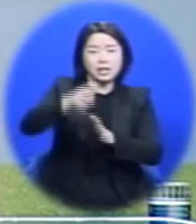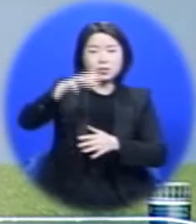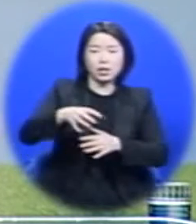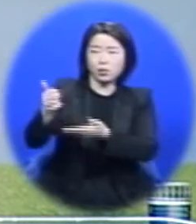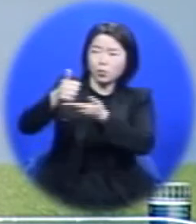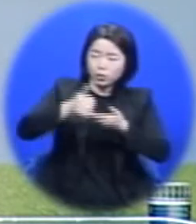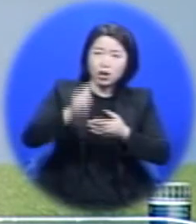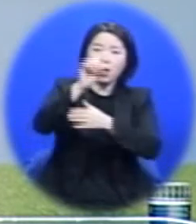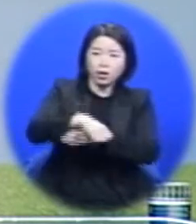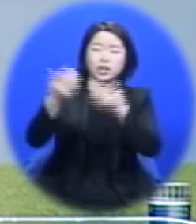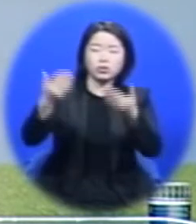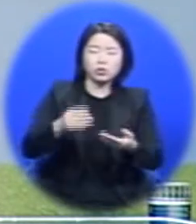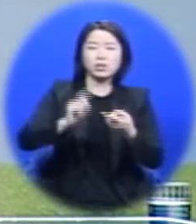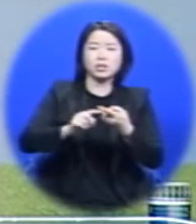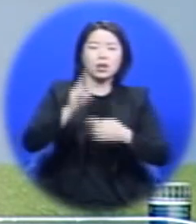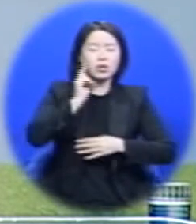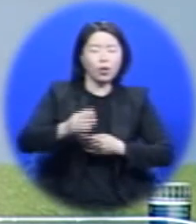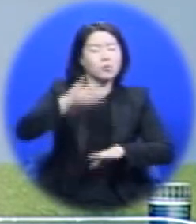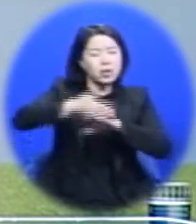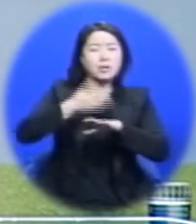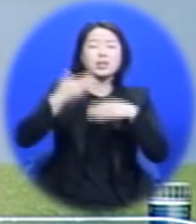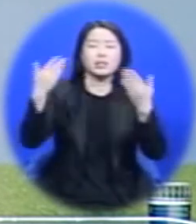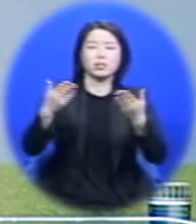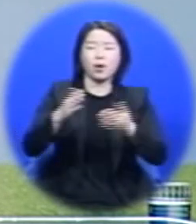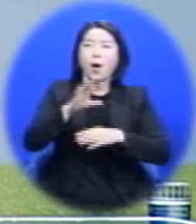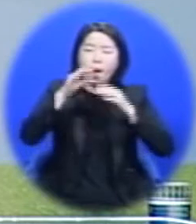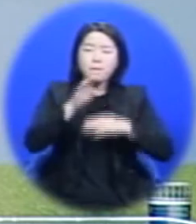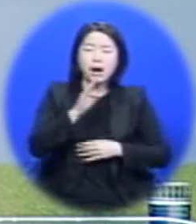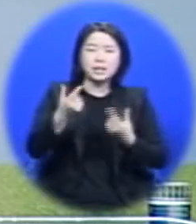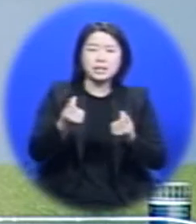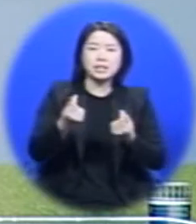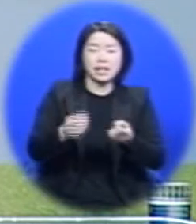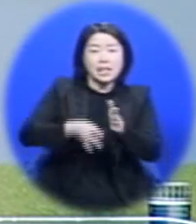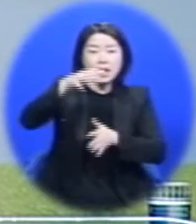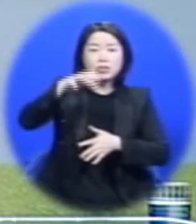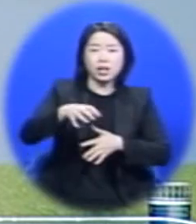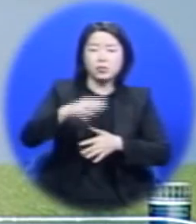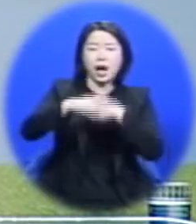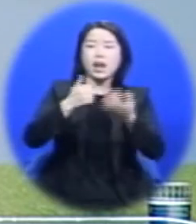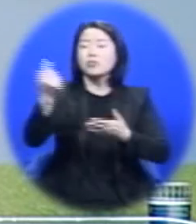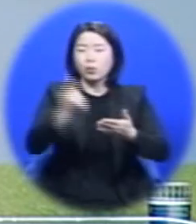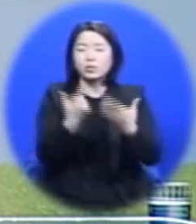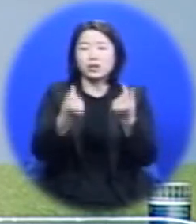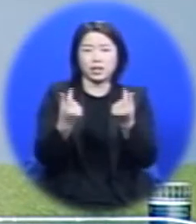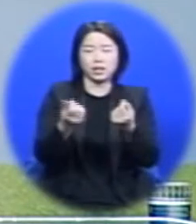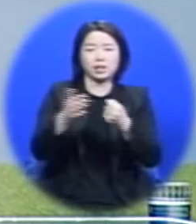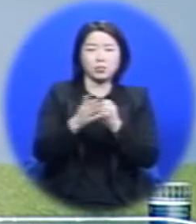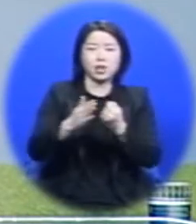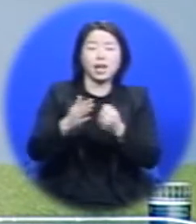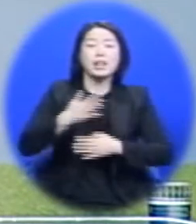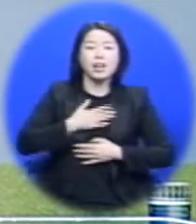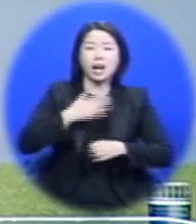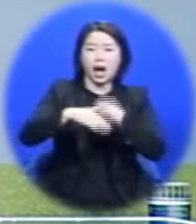허락해 주신 것에 대해서 너무 감사해서 마치 하나님이 예루살렘 성으로 들어오는 것 같아서 내가 그래서